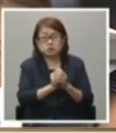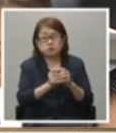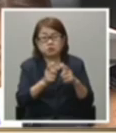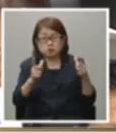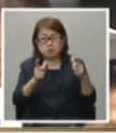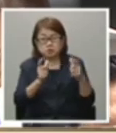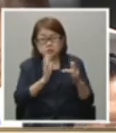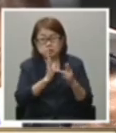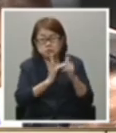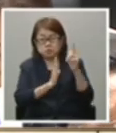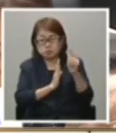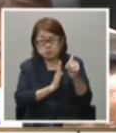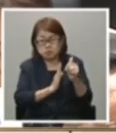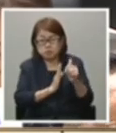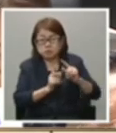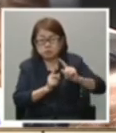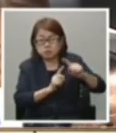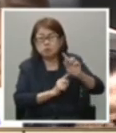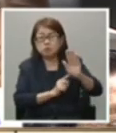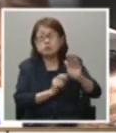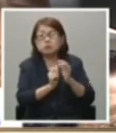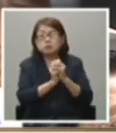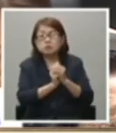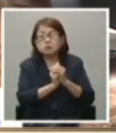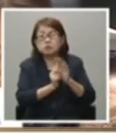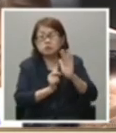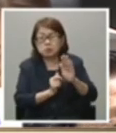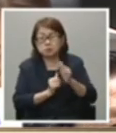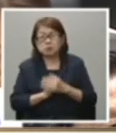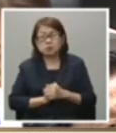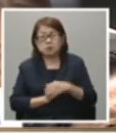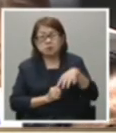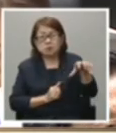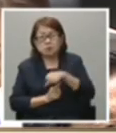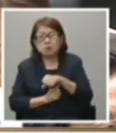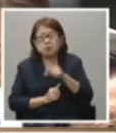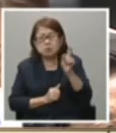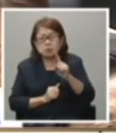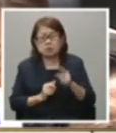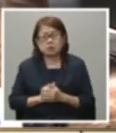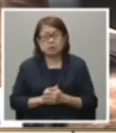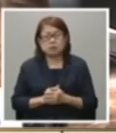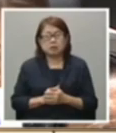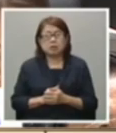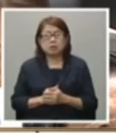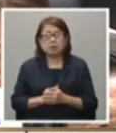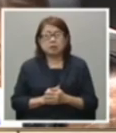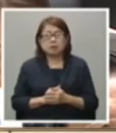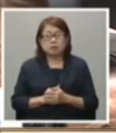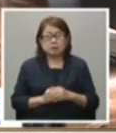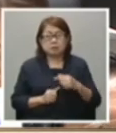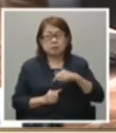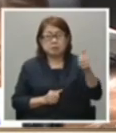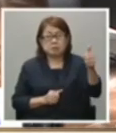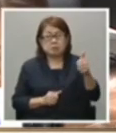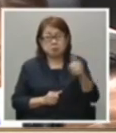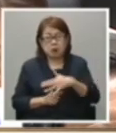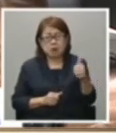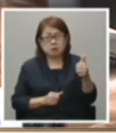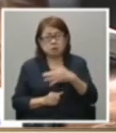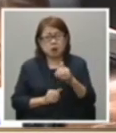ยีดีที่สุดมีศักยภาพดีกว่าเร